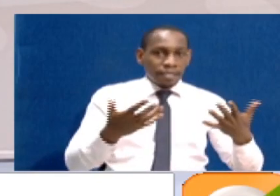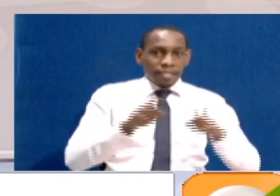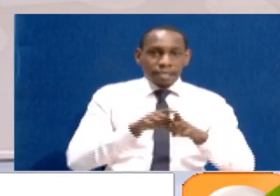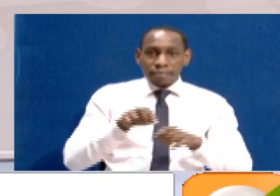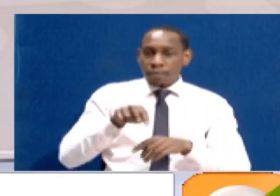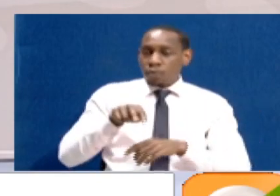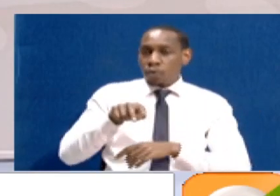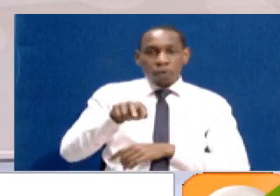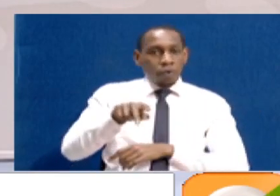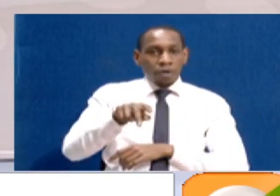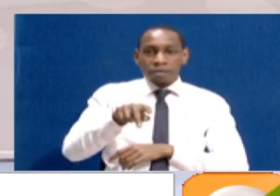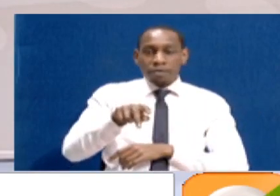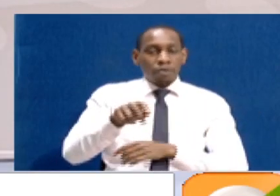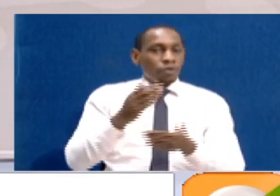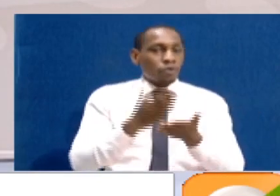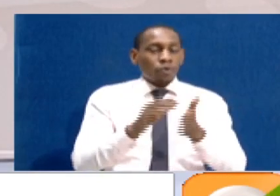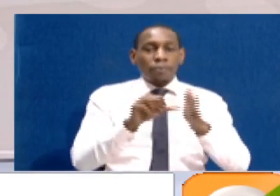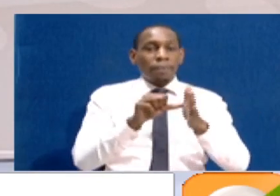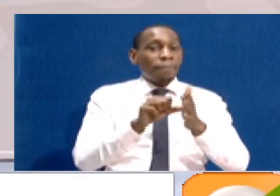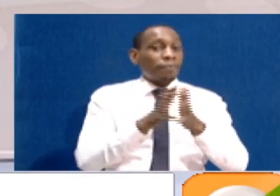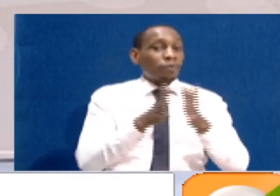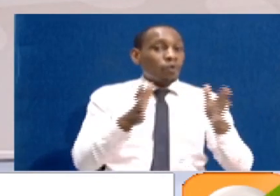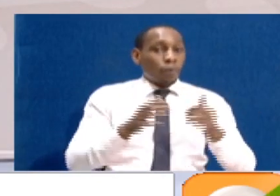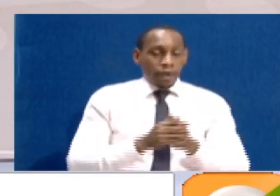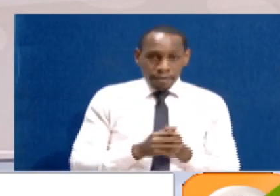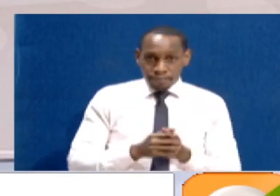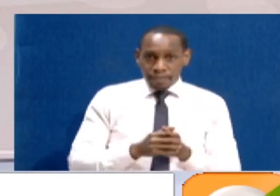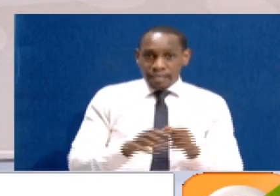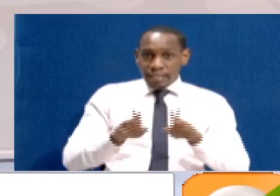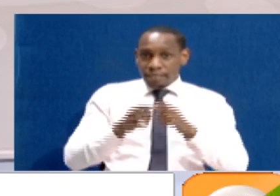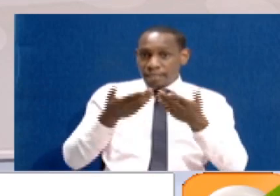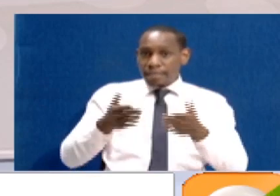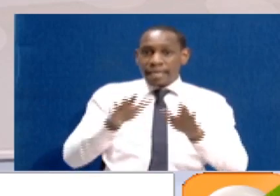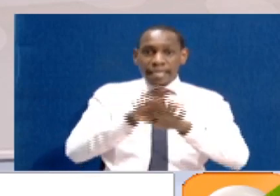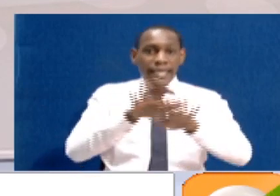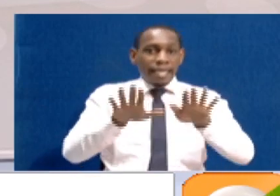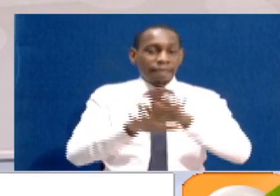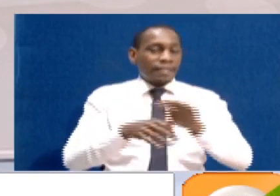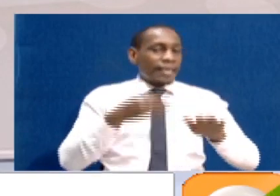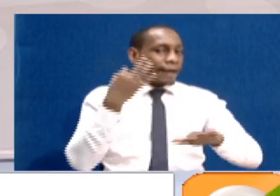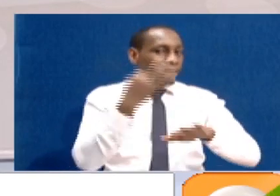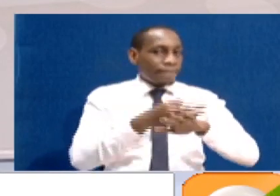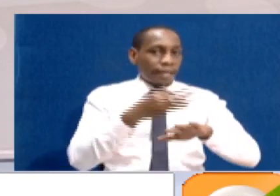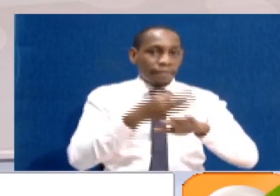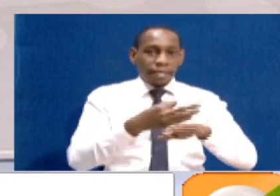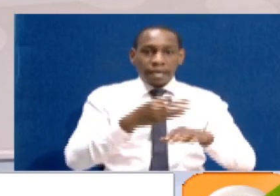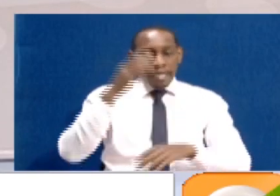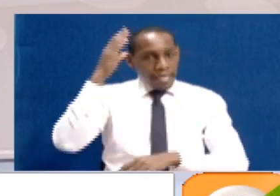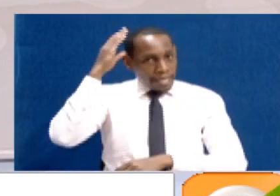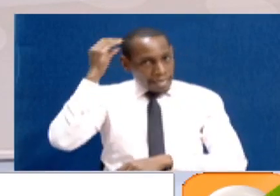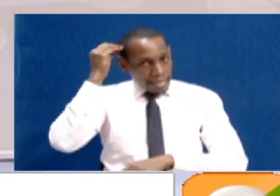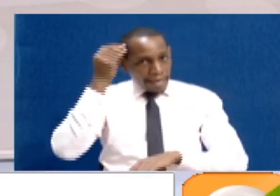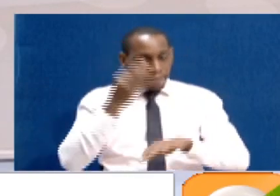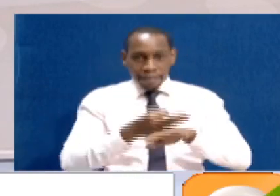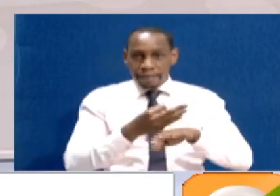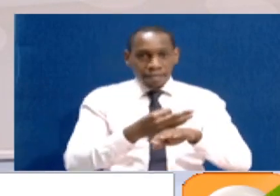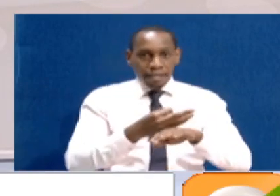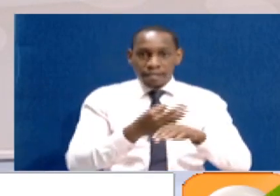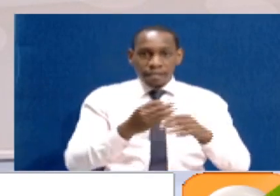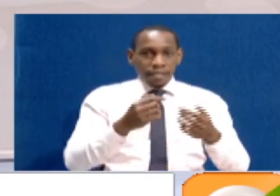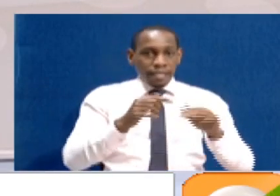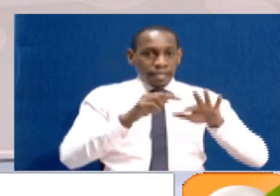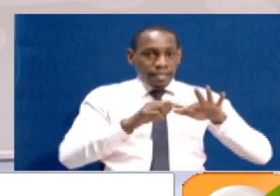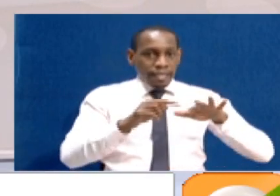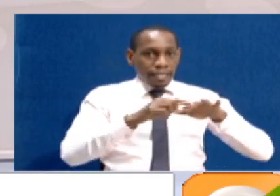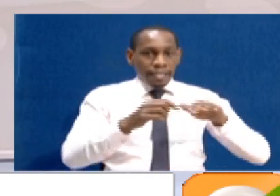hata kutembea kwenyewe inakuwa shida. Na kama siku hizi kila kitu chao ni cha bandia, kuanzia nywele, kope,